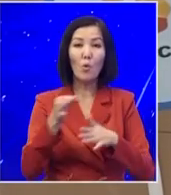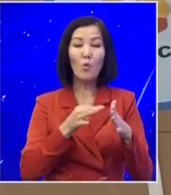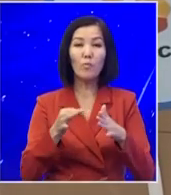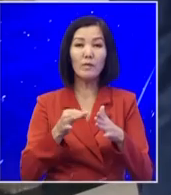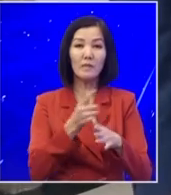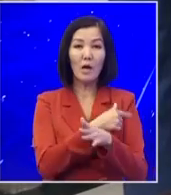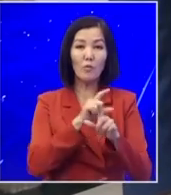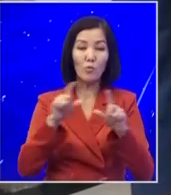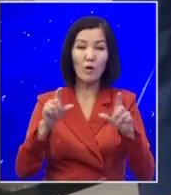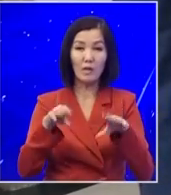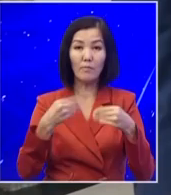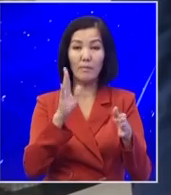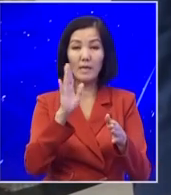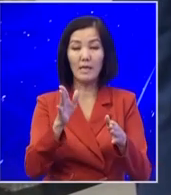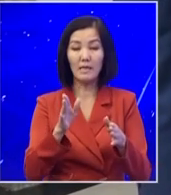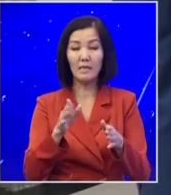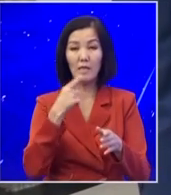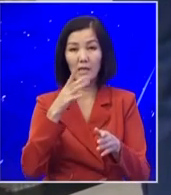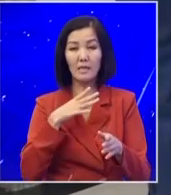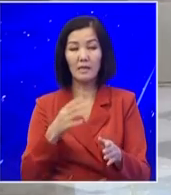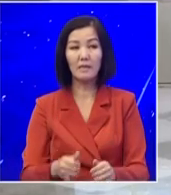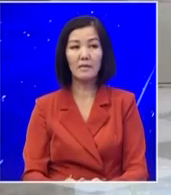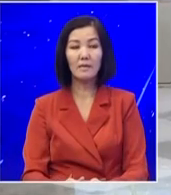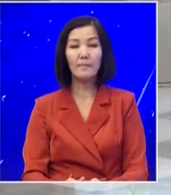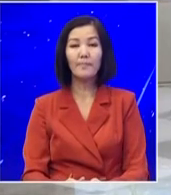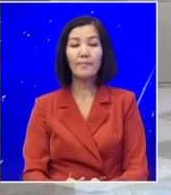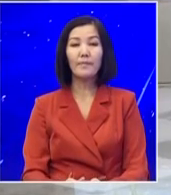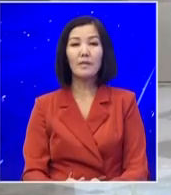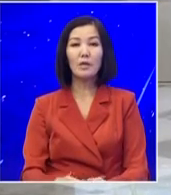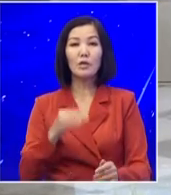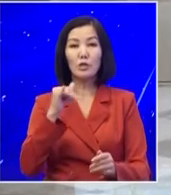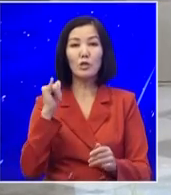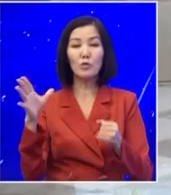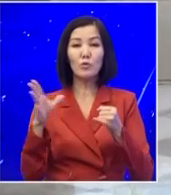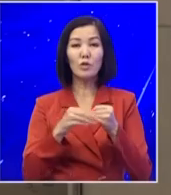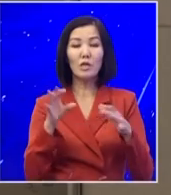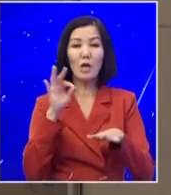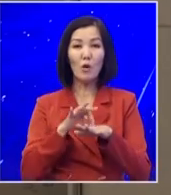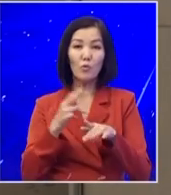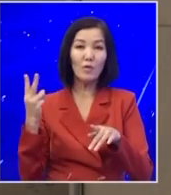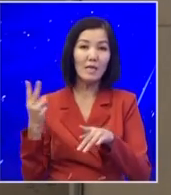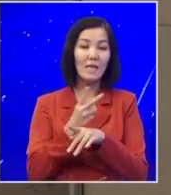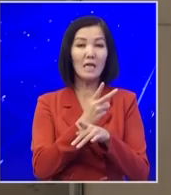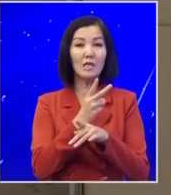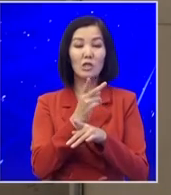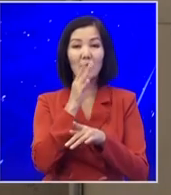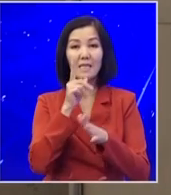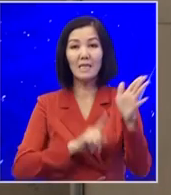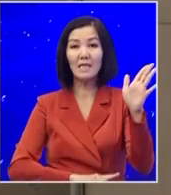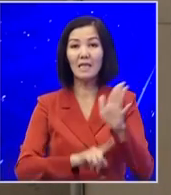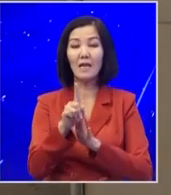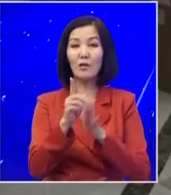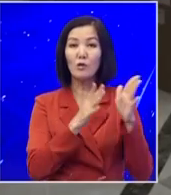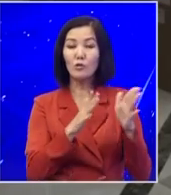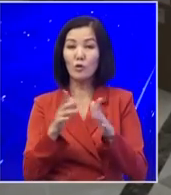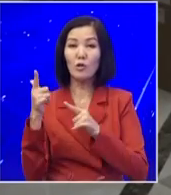аумағындағы ауруханаларға үлестіріліп берілетінін жеткізді. Сонымен қатар Жетісу жерінің індеттің екінші толқынына қарсы жүйелі